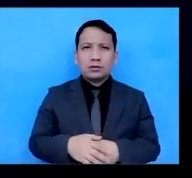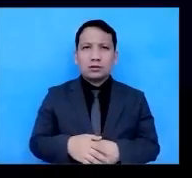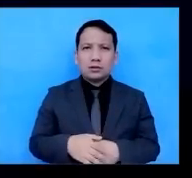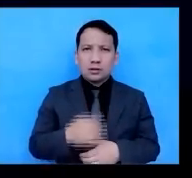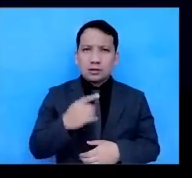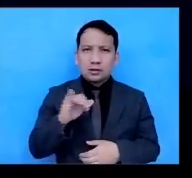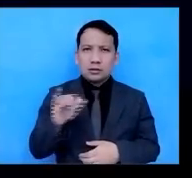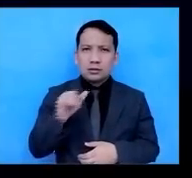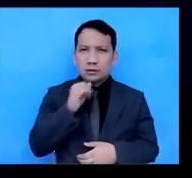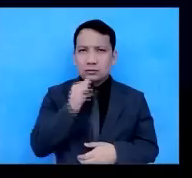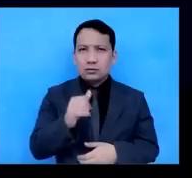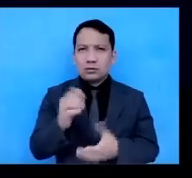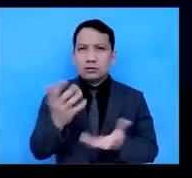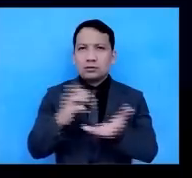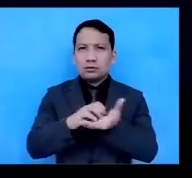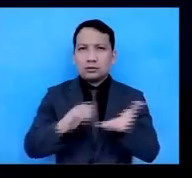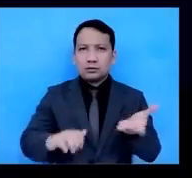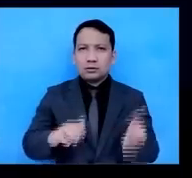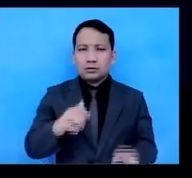ano,